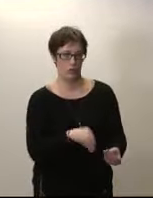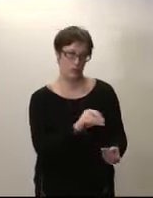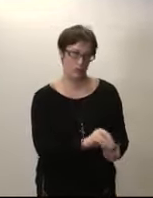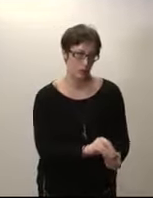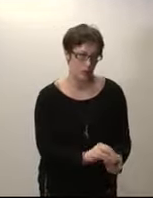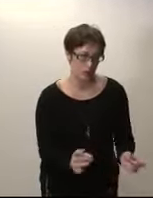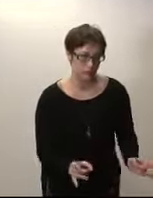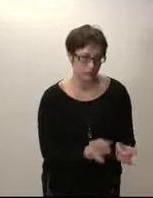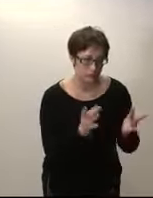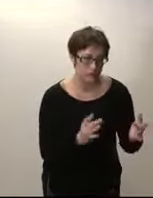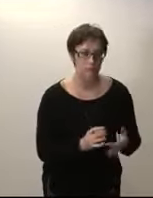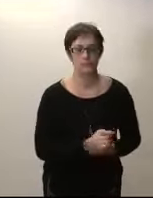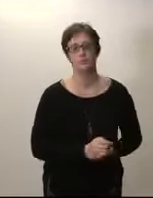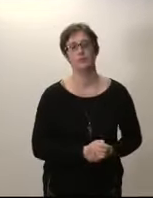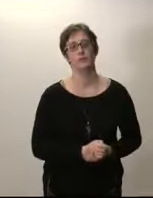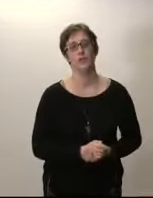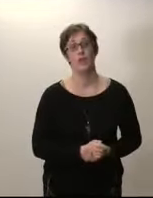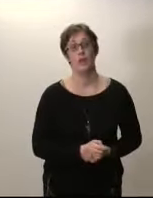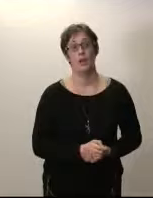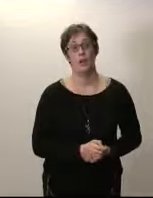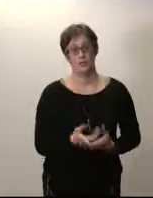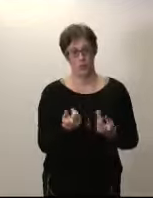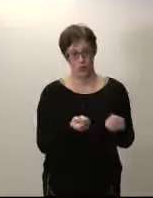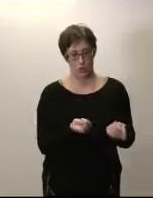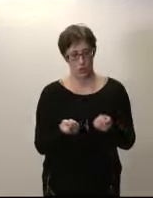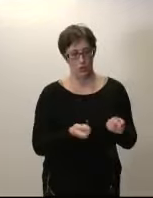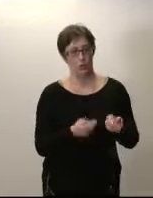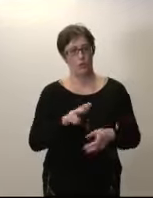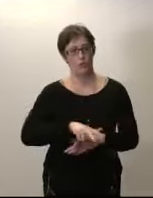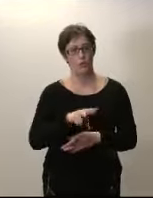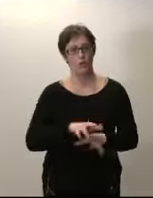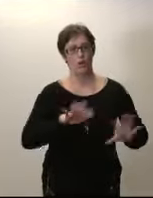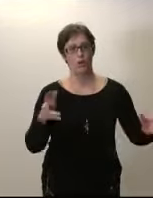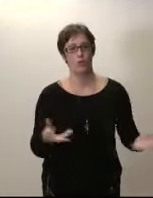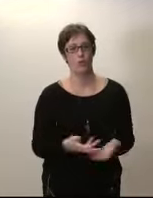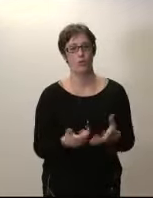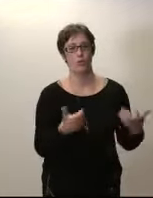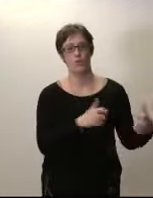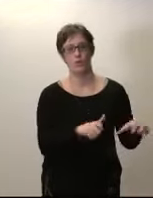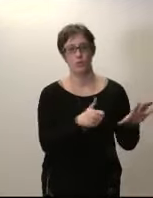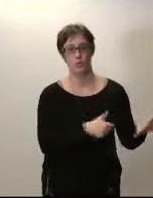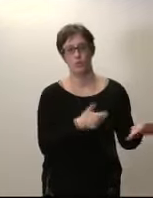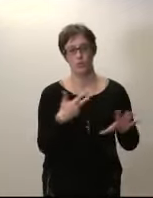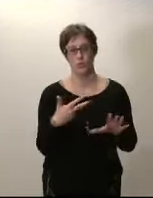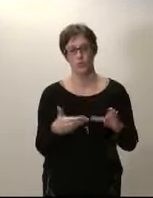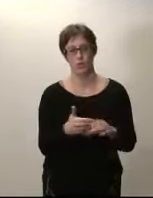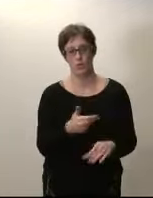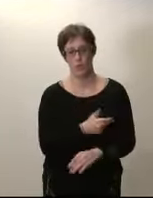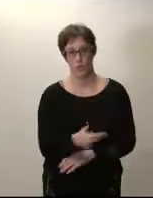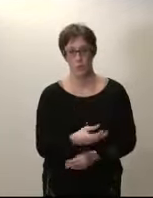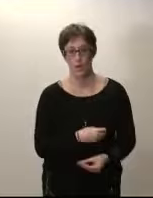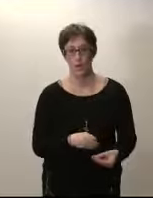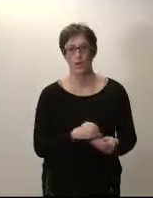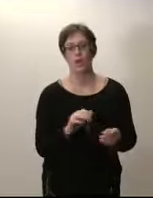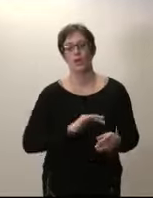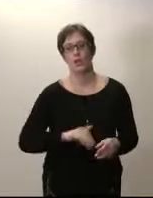Petite Laure. Et la gestion immobilière à hauteur de 768 000 euros. Enfin, le lancement des études et travaux du périscolaire